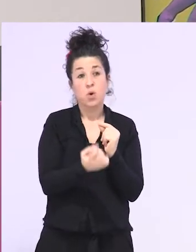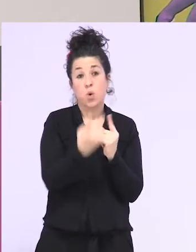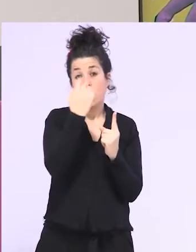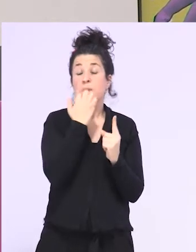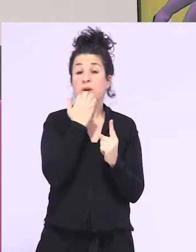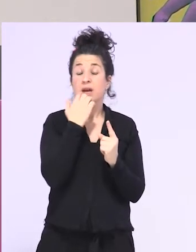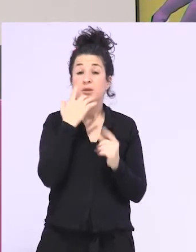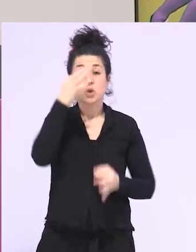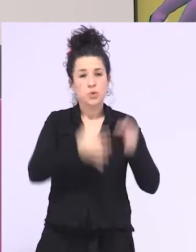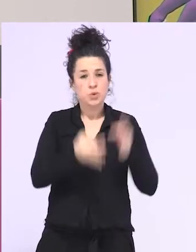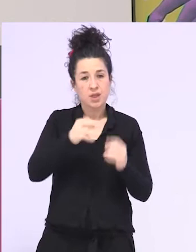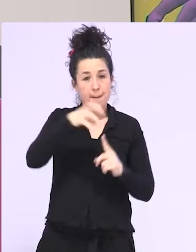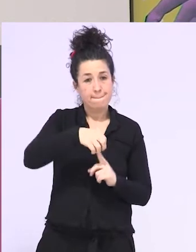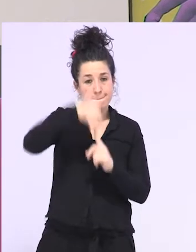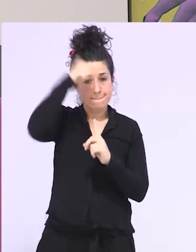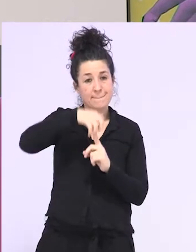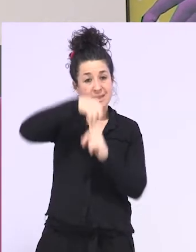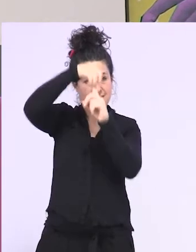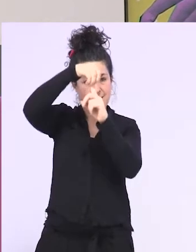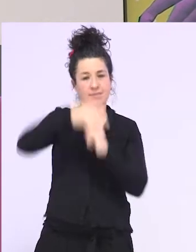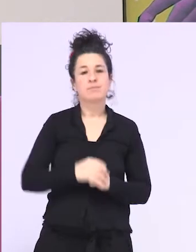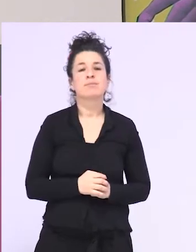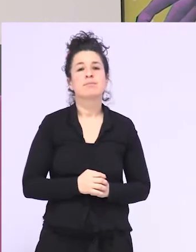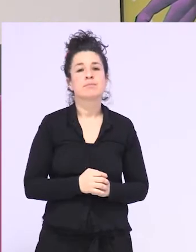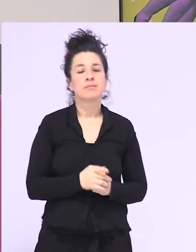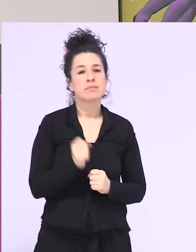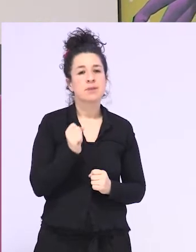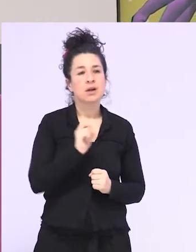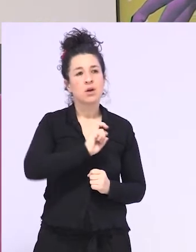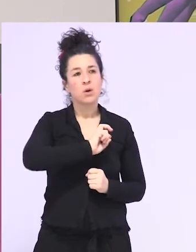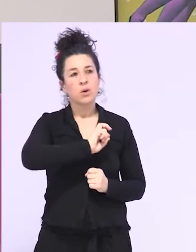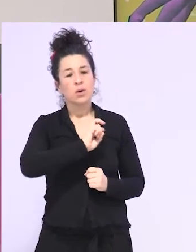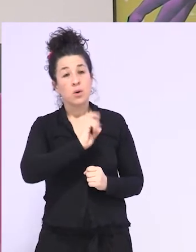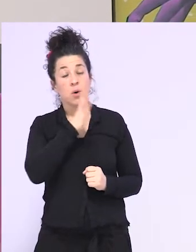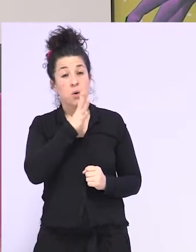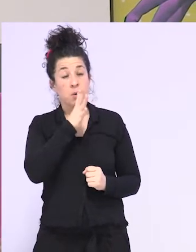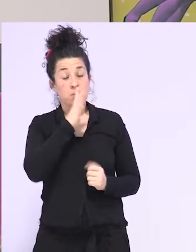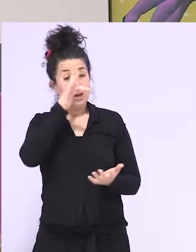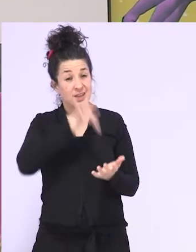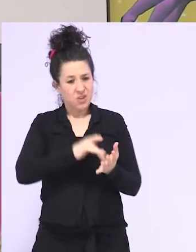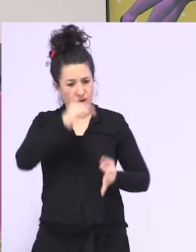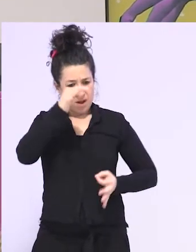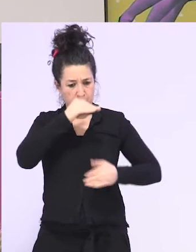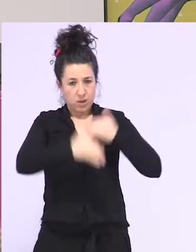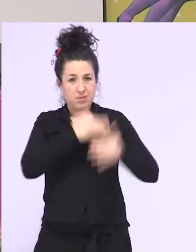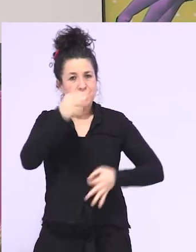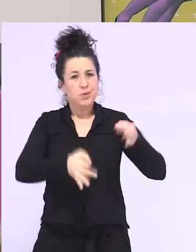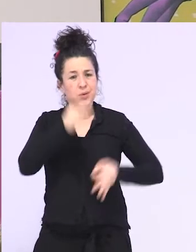ez? Seguruenik beste kasu askotan, baino askoz modu publikoagoan izan zelako prozedura judizial